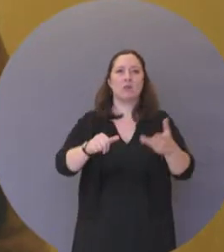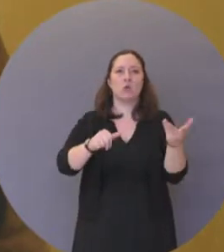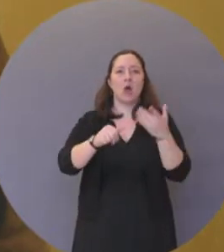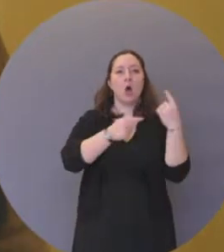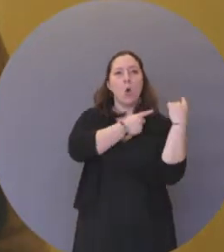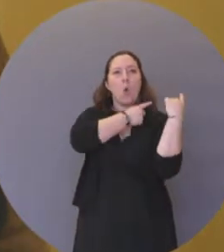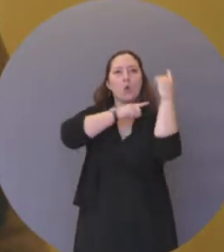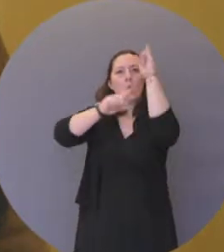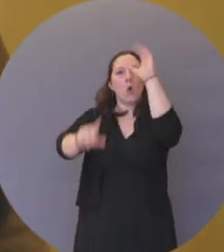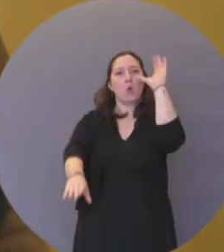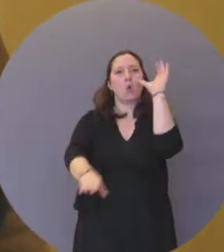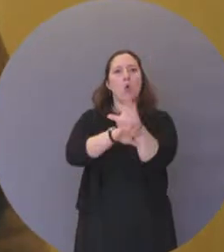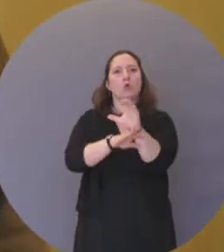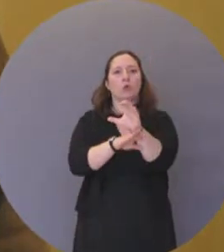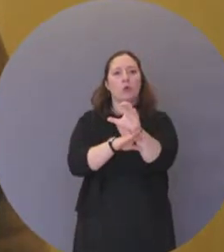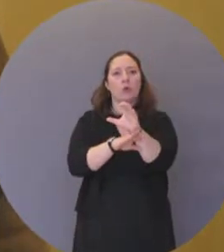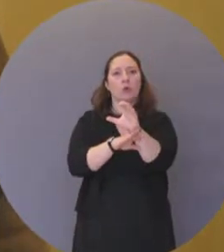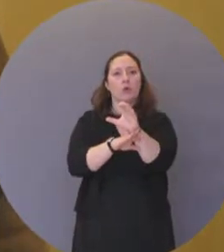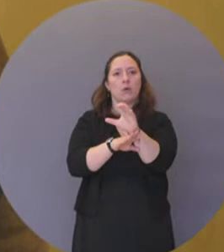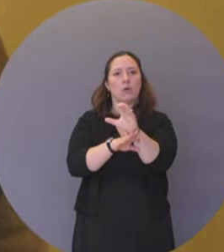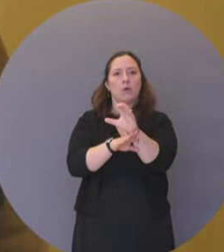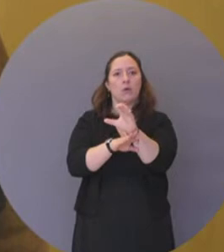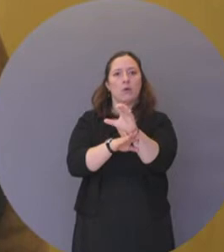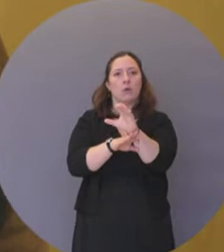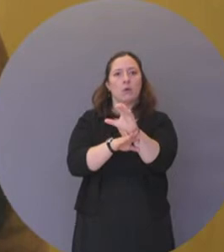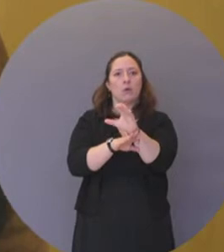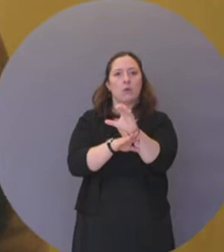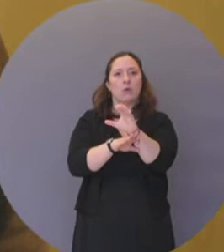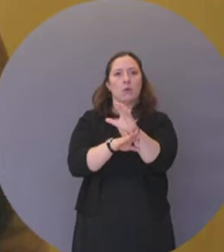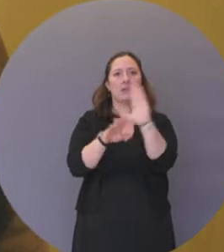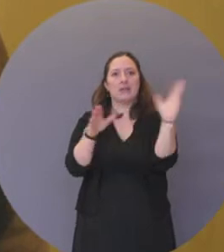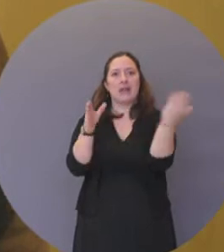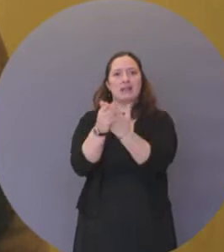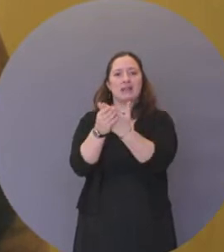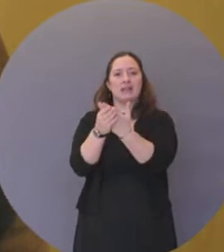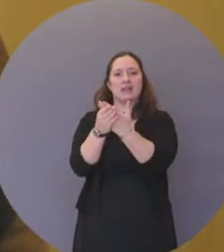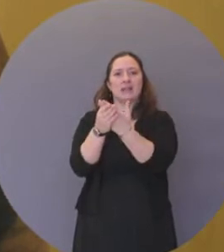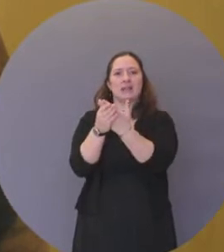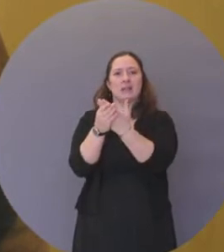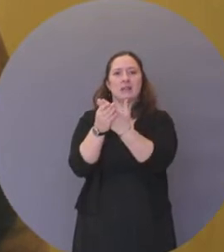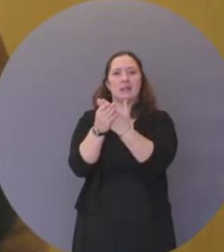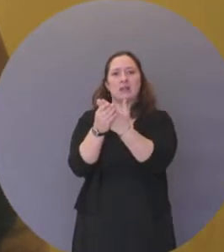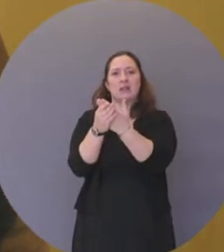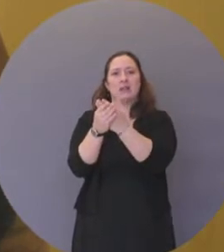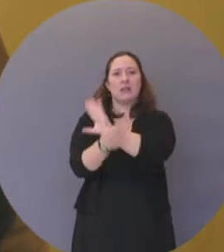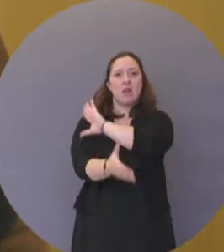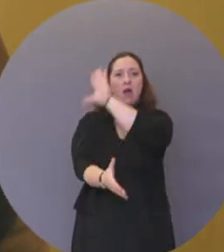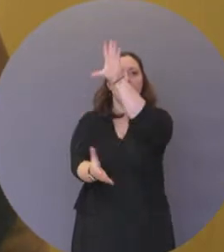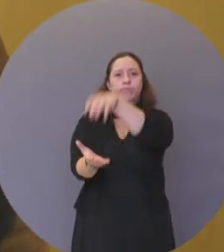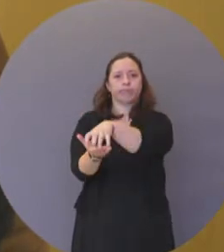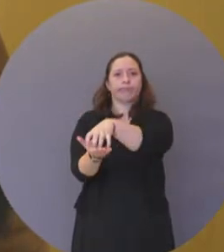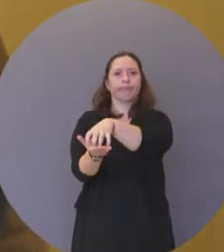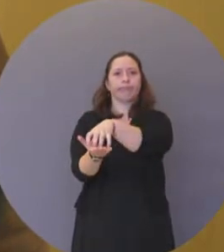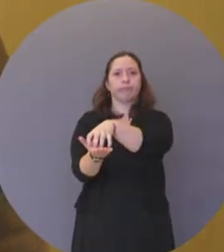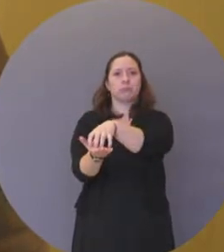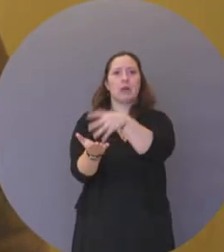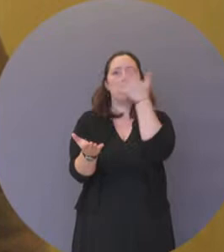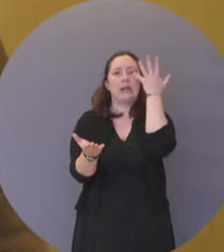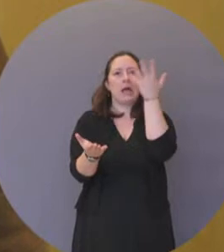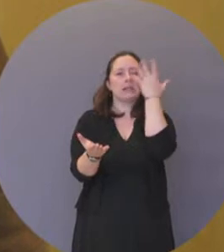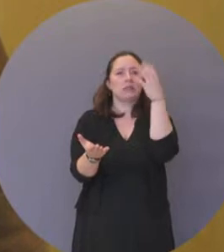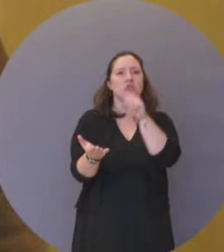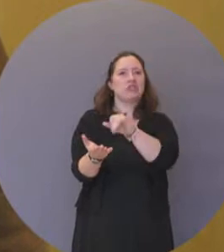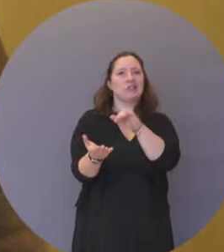a été fait contre le terminal métallier et notamment sur l'implantation sur la l'implantation du gaz de schiste manière détournée en France